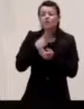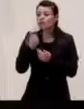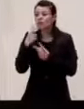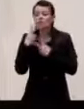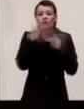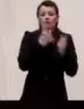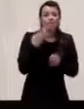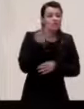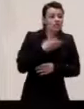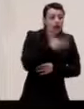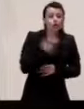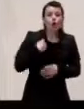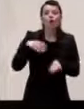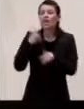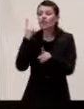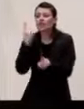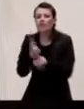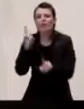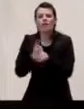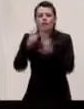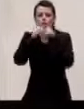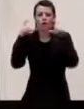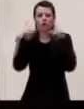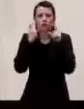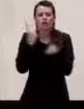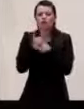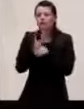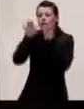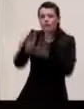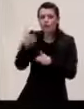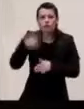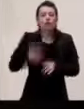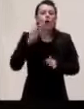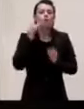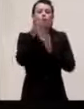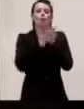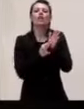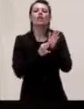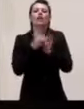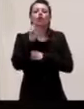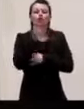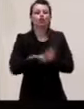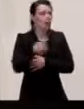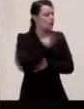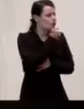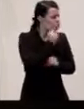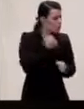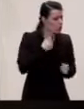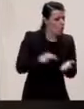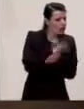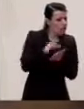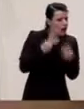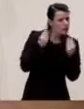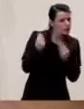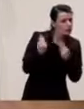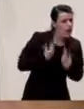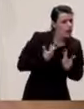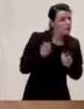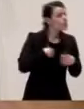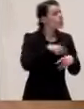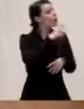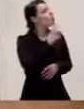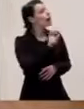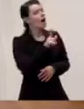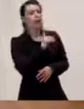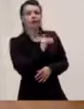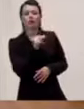e di cose devono andare. Quindi queste sono le indicazioni che dava Regione Lombardia. Grazie. Ultima domanda, Baldi, della Stampa, grazie.